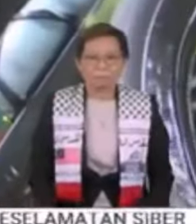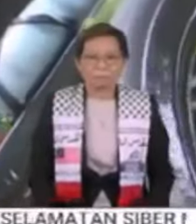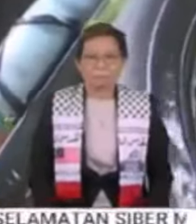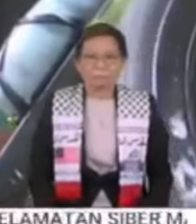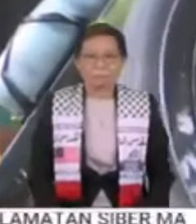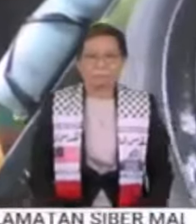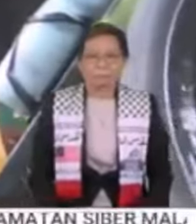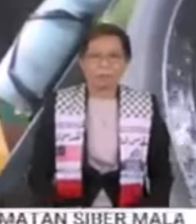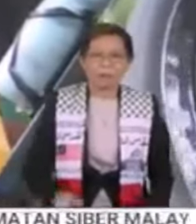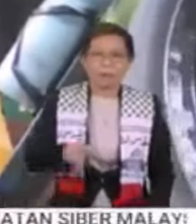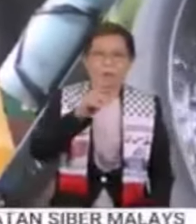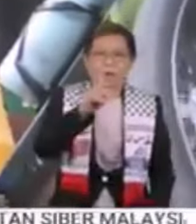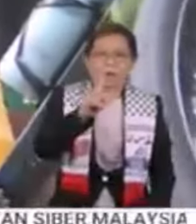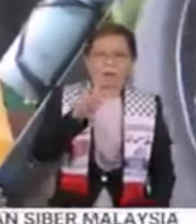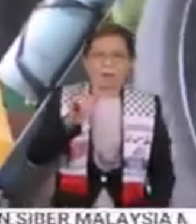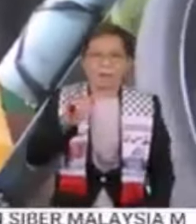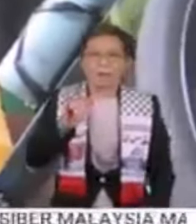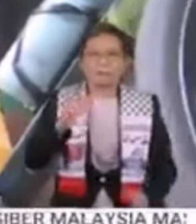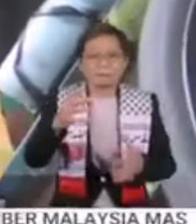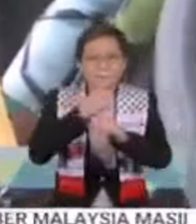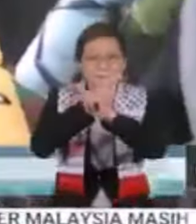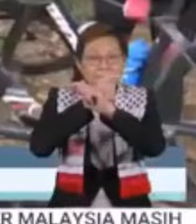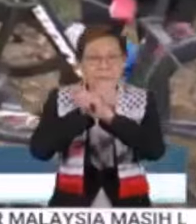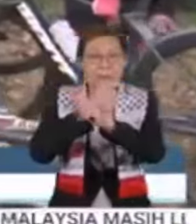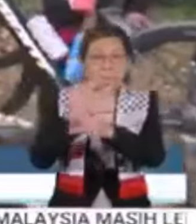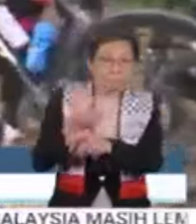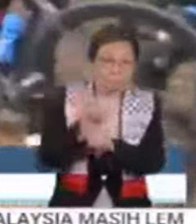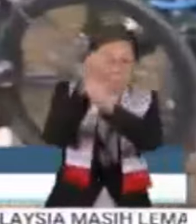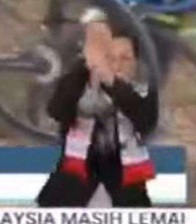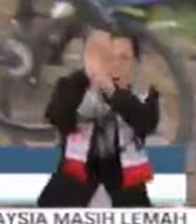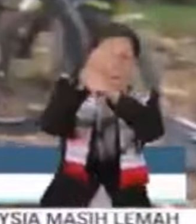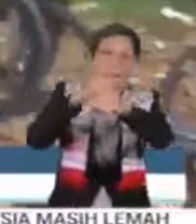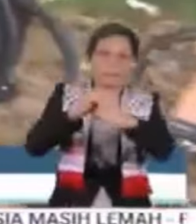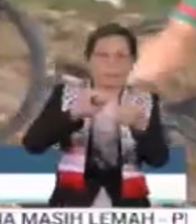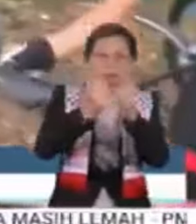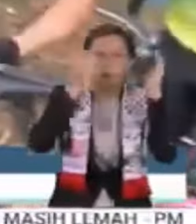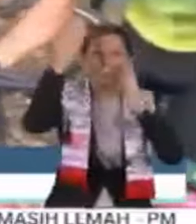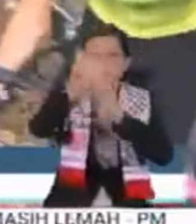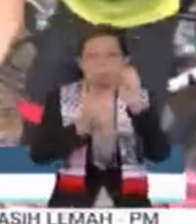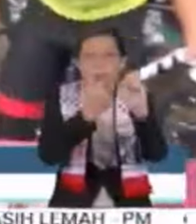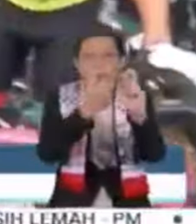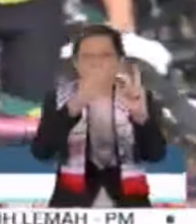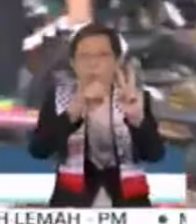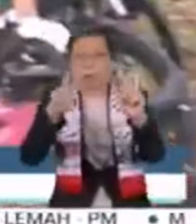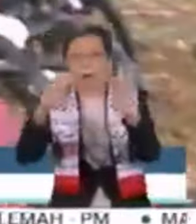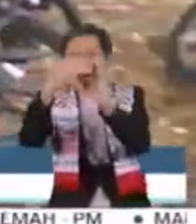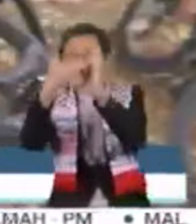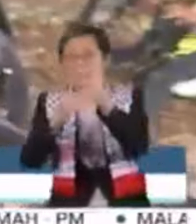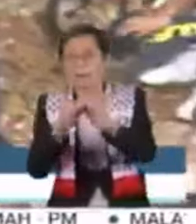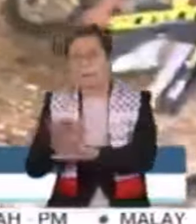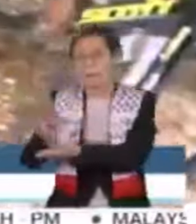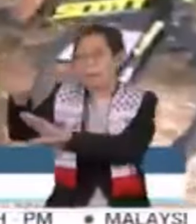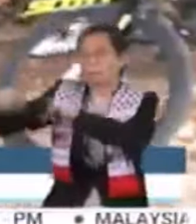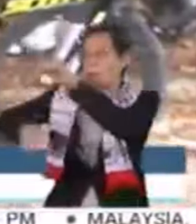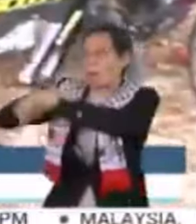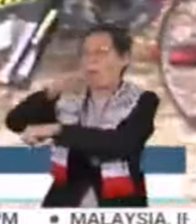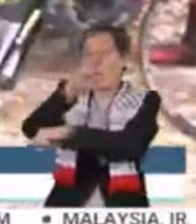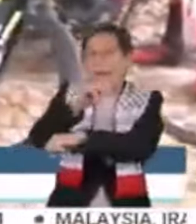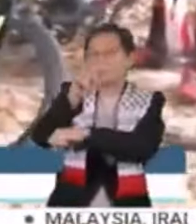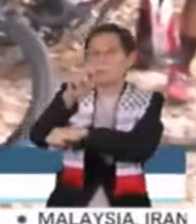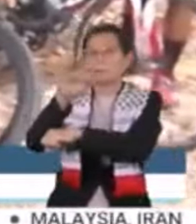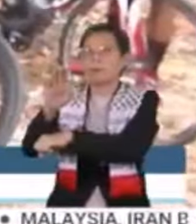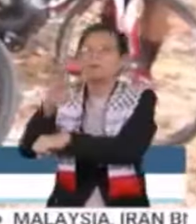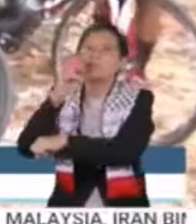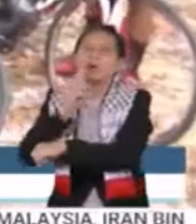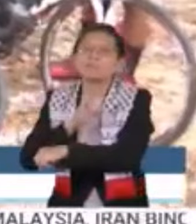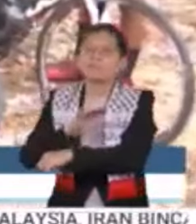Sementara itu, Pi Kun Pan berazam mempertahankan pingat emas dimenanginya pada SUKMA 2022 lalu menerusi acara Mountain Bike MTB Wanita.